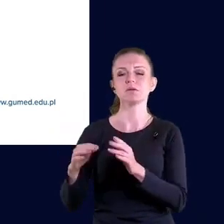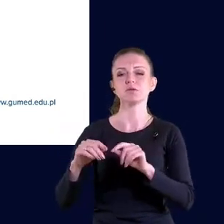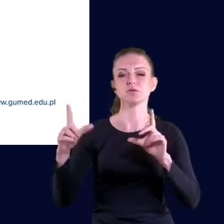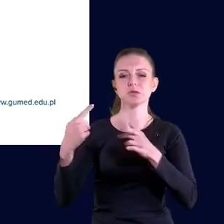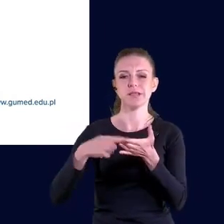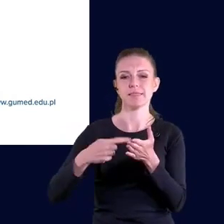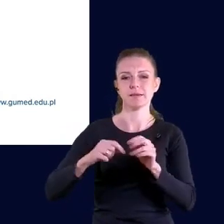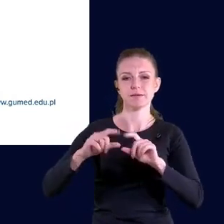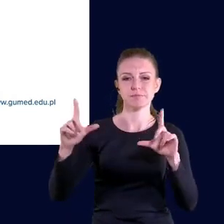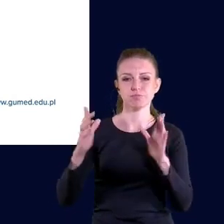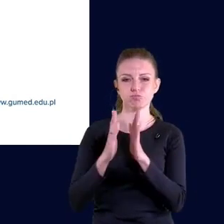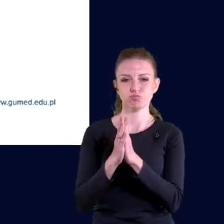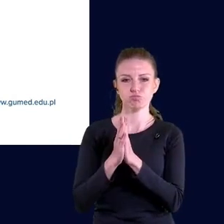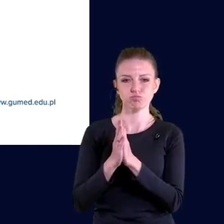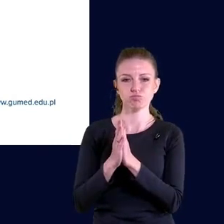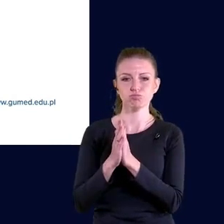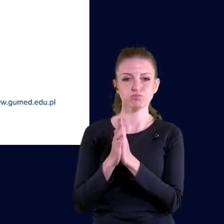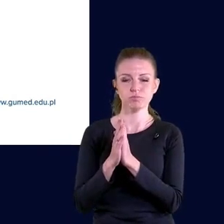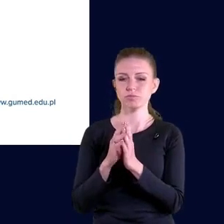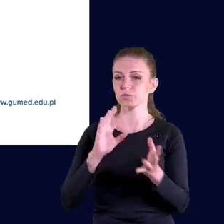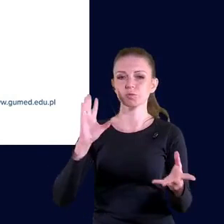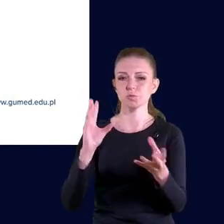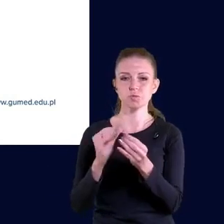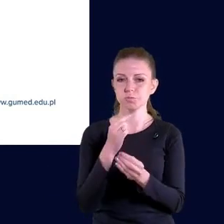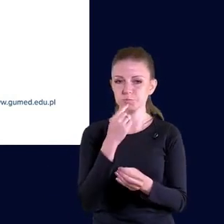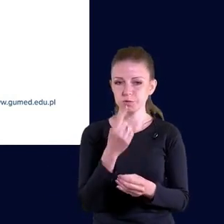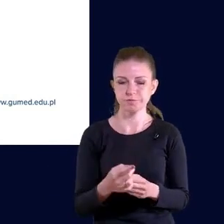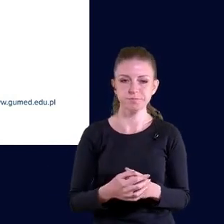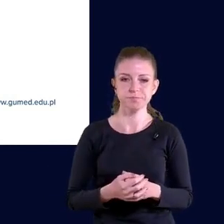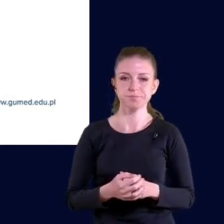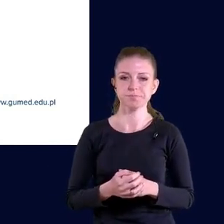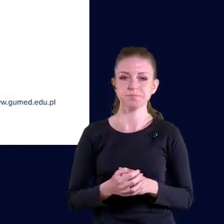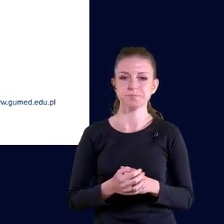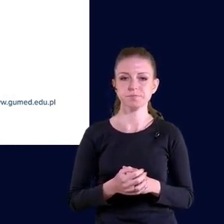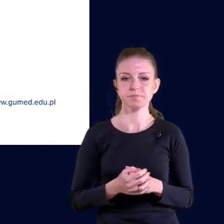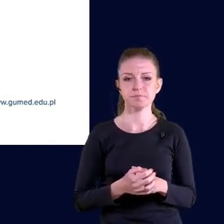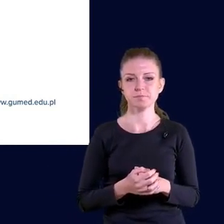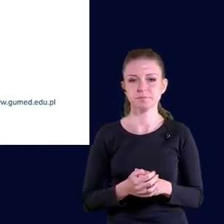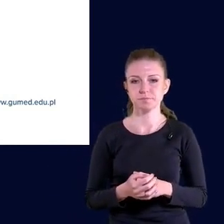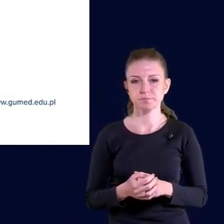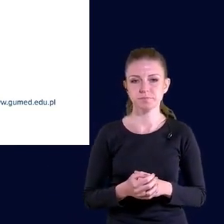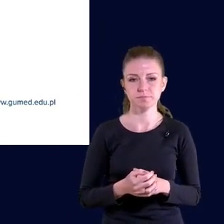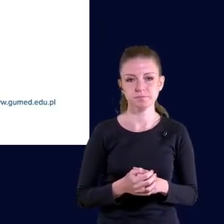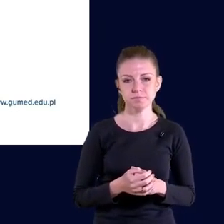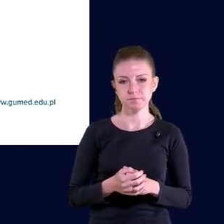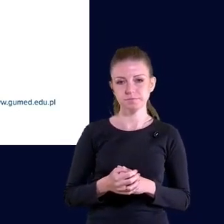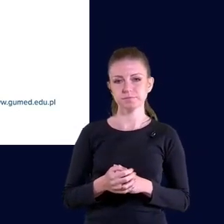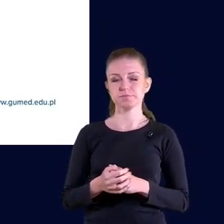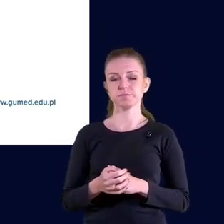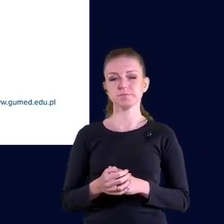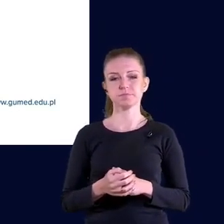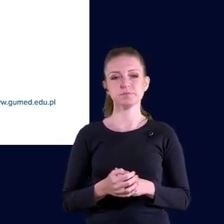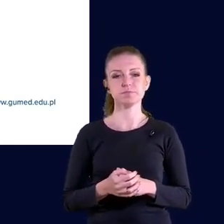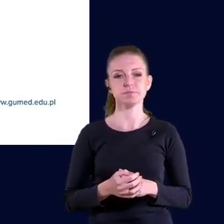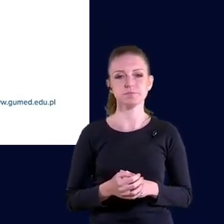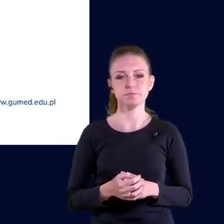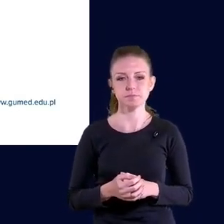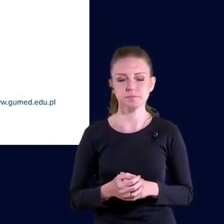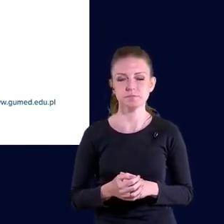w ramach podsumowania efekty wnioski tak które tutaj które tutaj wyniknęły